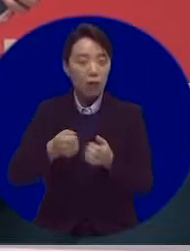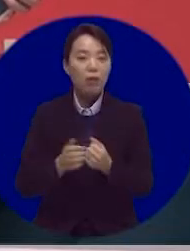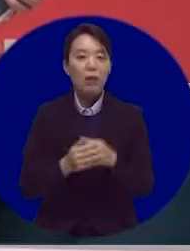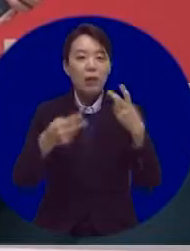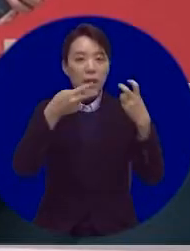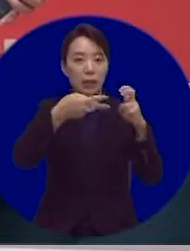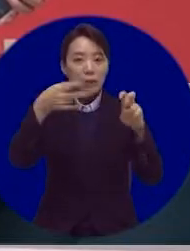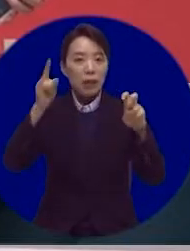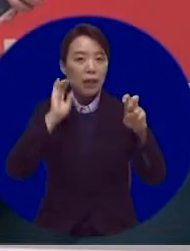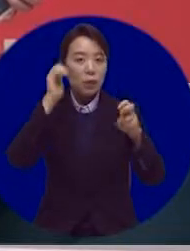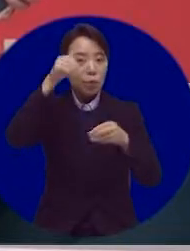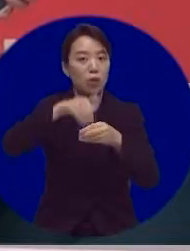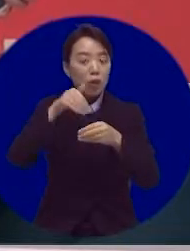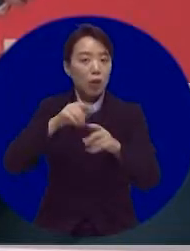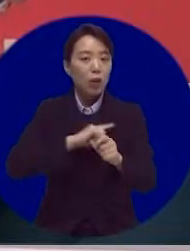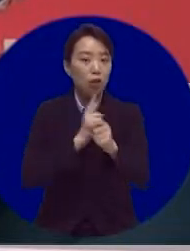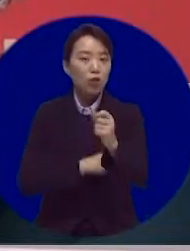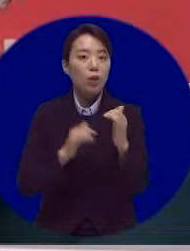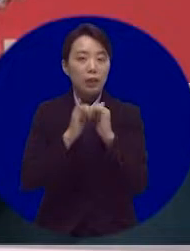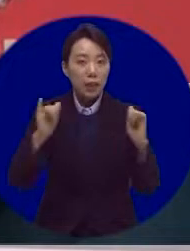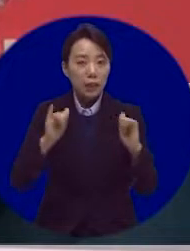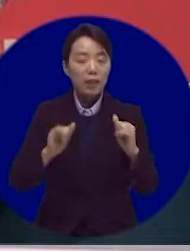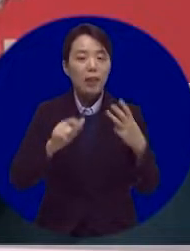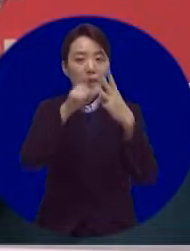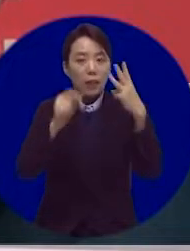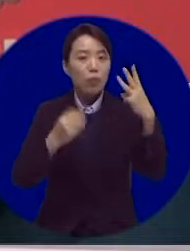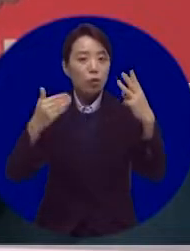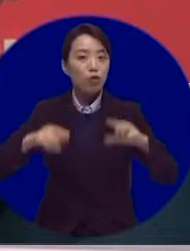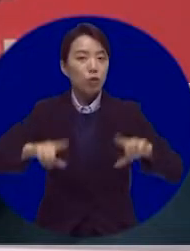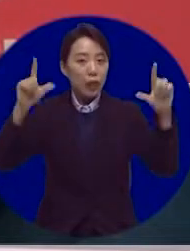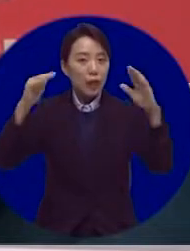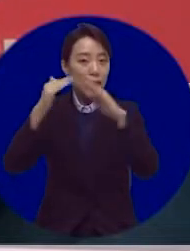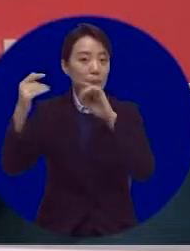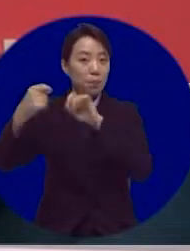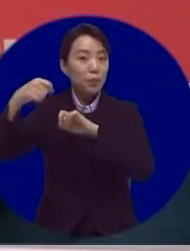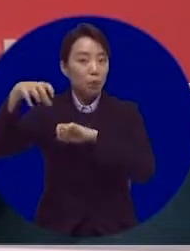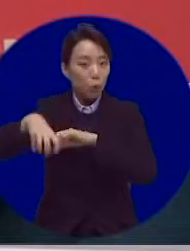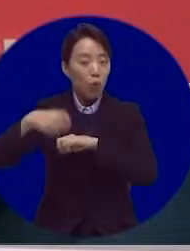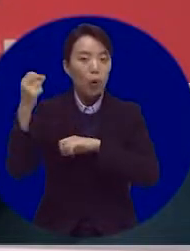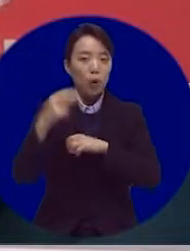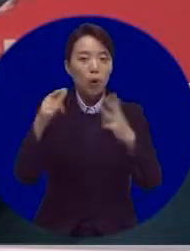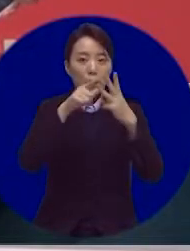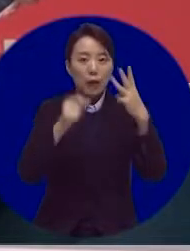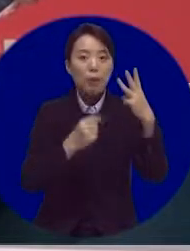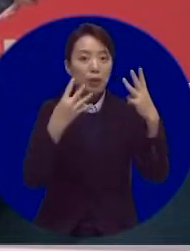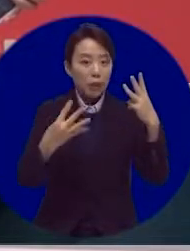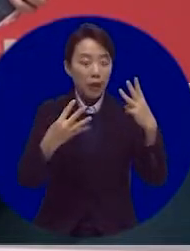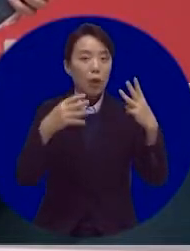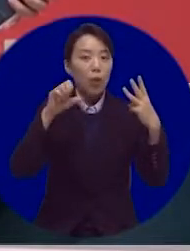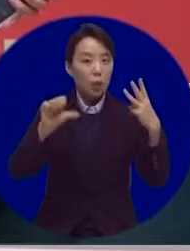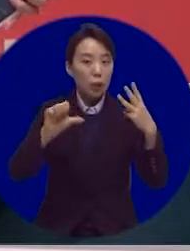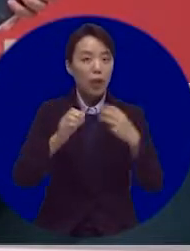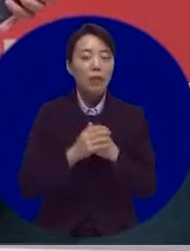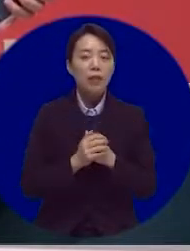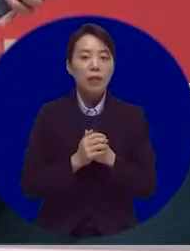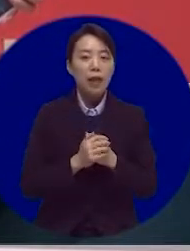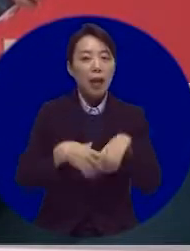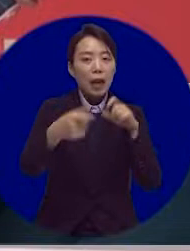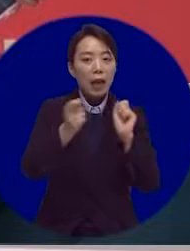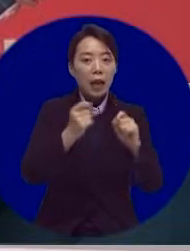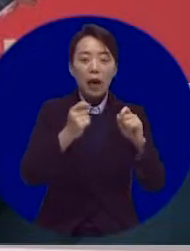제20대 대통령 선거의 유권자는 3월 9일 선거일에는 주소지 투표소, 3월 4일과 5일 사전투표 기간에